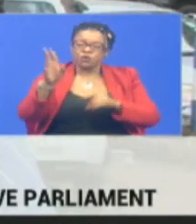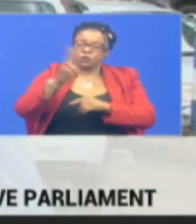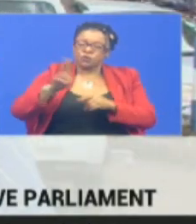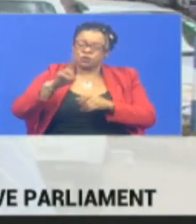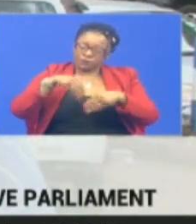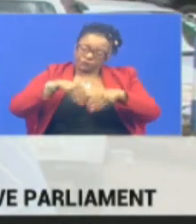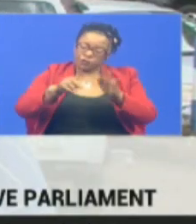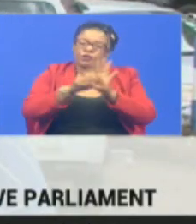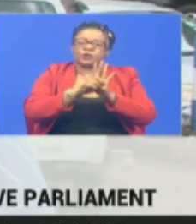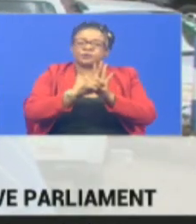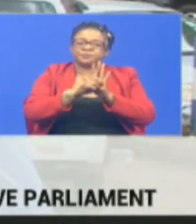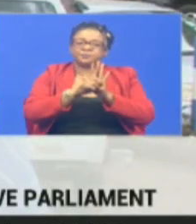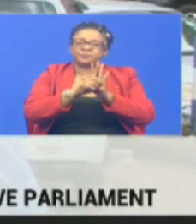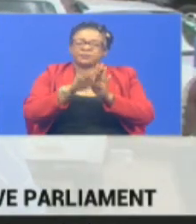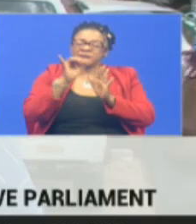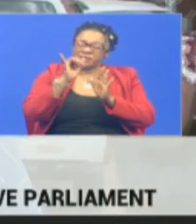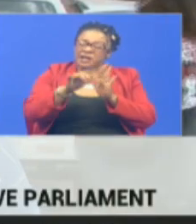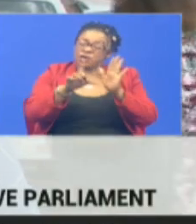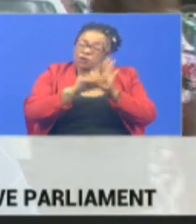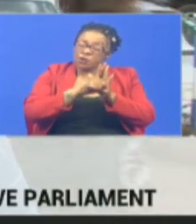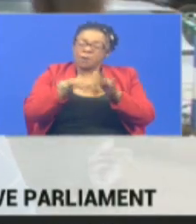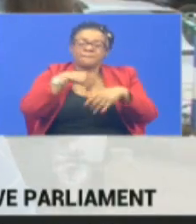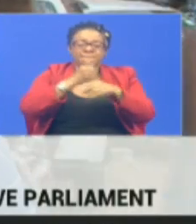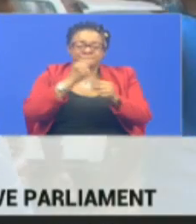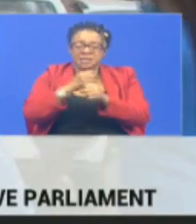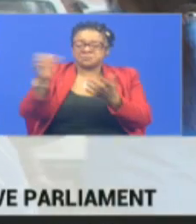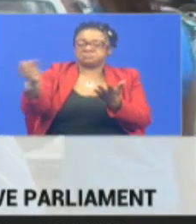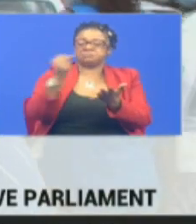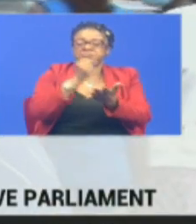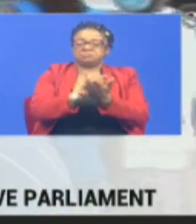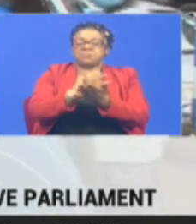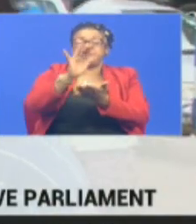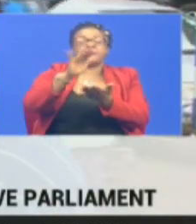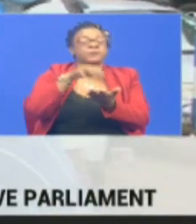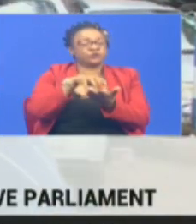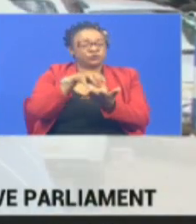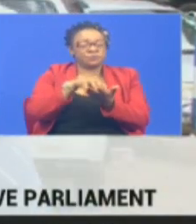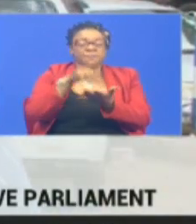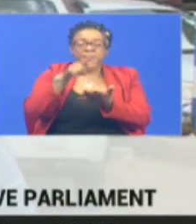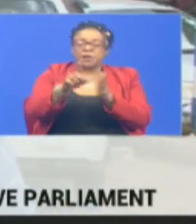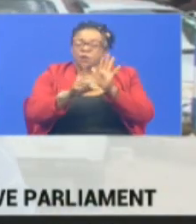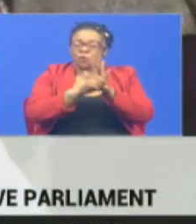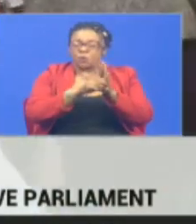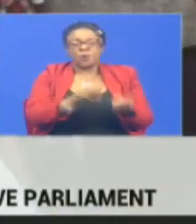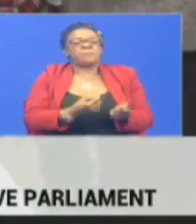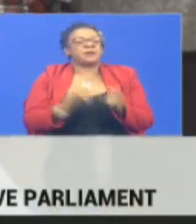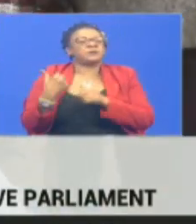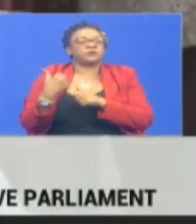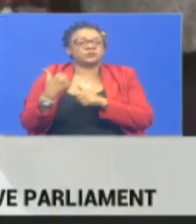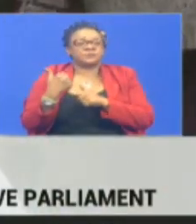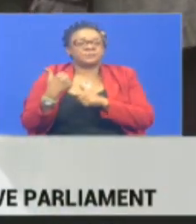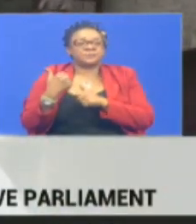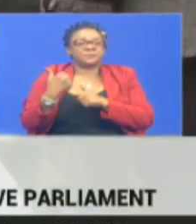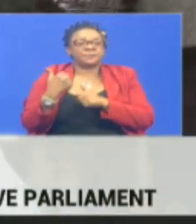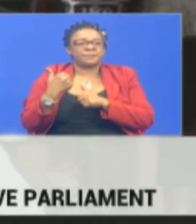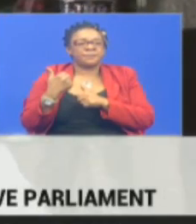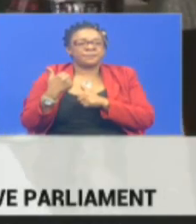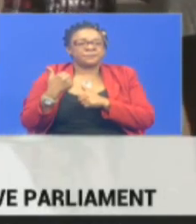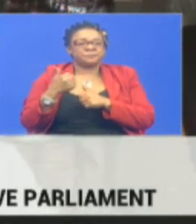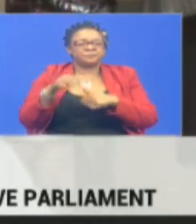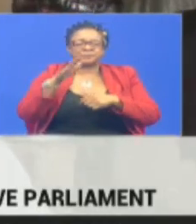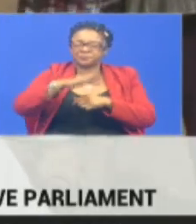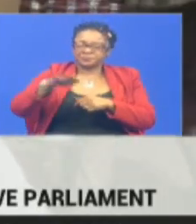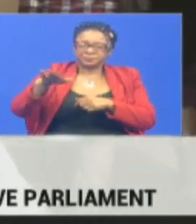sheria. Ile sheria ndio ilimweka nyumba ilimweka kwa hiyo kiti na hiyo sheria ndio itamtoa. Hii bunge ninaendelea ni